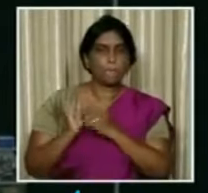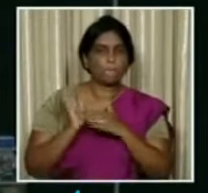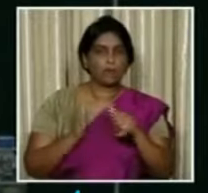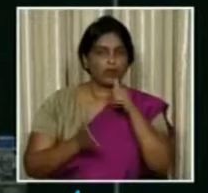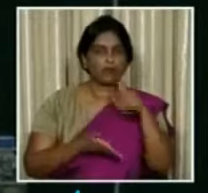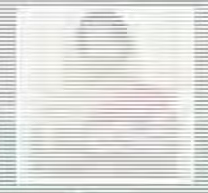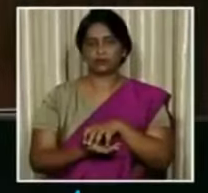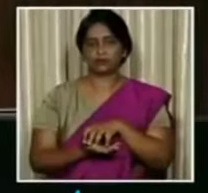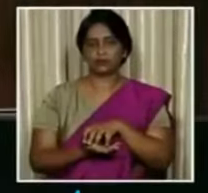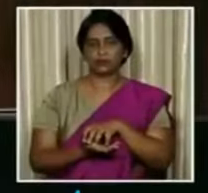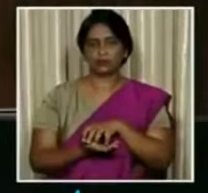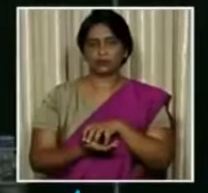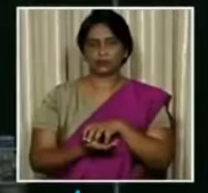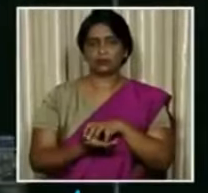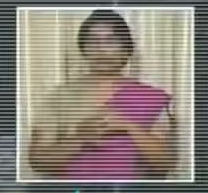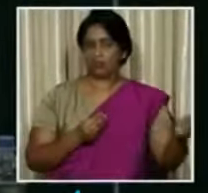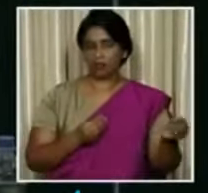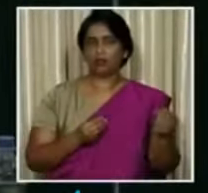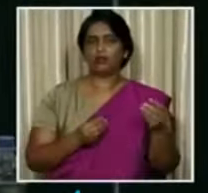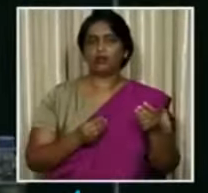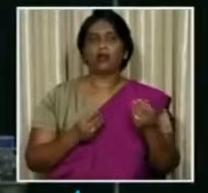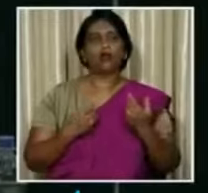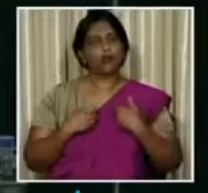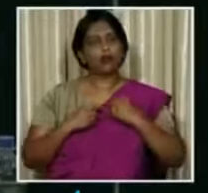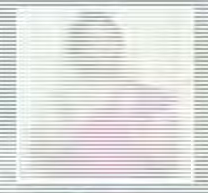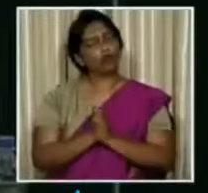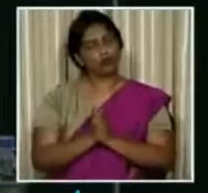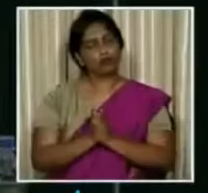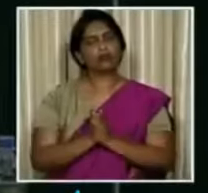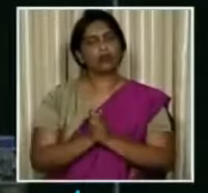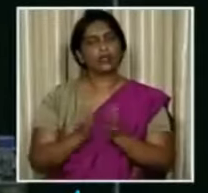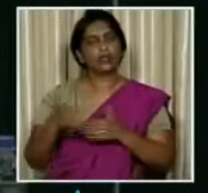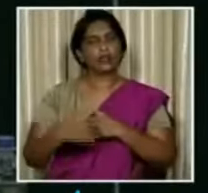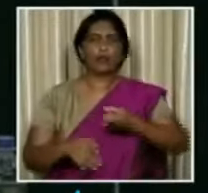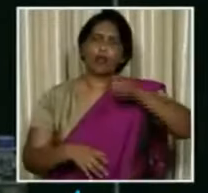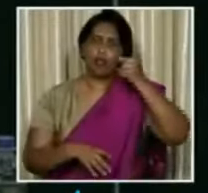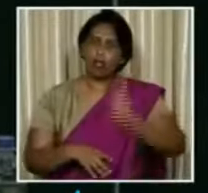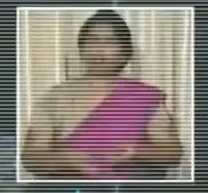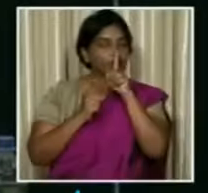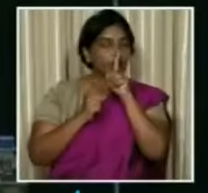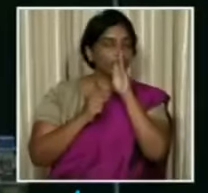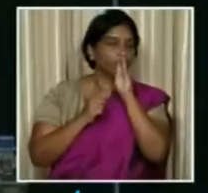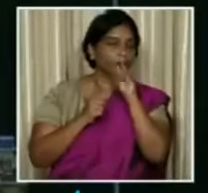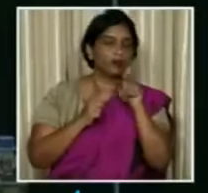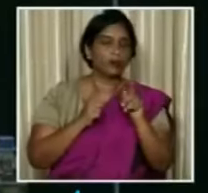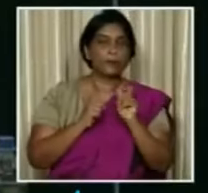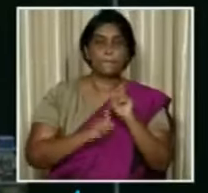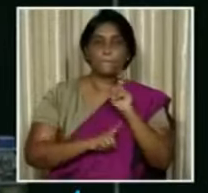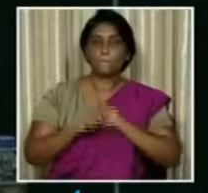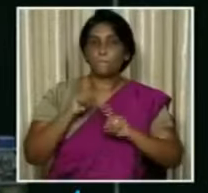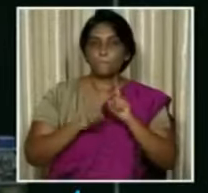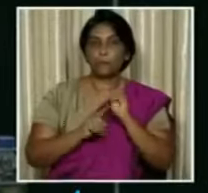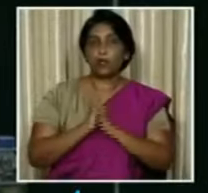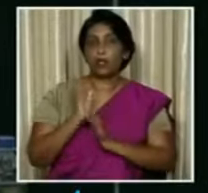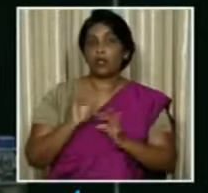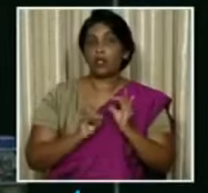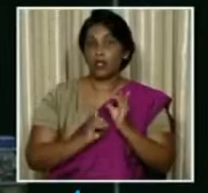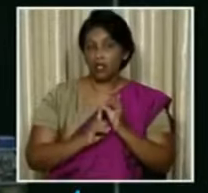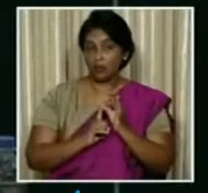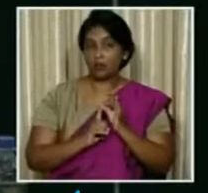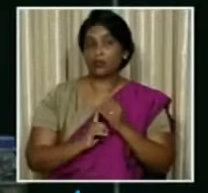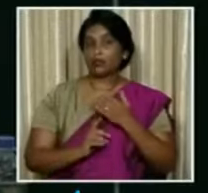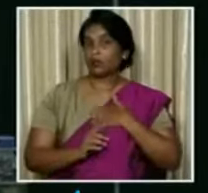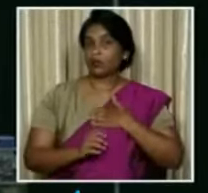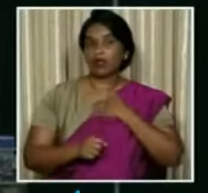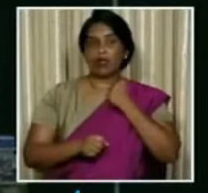මහවැලිගඟේ මහනුවර දූපත දෙන්න කියලා ඉතින් මම ඒ ඔක්කොම ටික කැබිනට් අනුමැතිය සඳහා යොමු කළා පාර්ලිමේන්තු මන්ත්‍රීවරයෙක් විදිහට